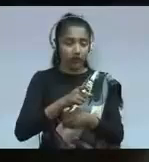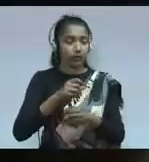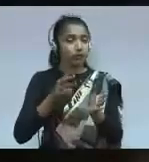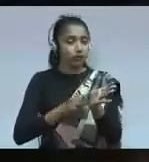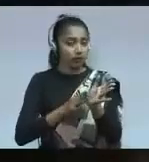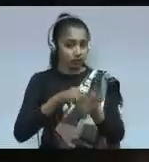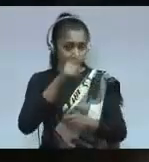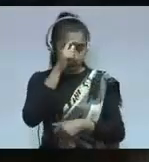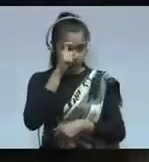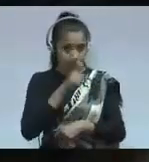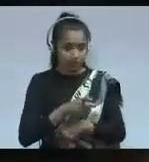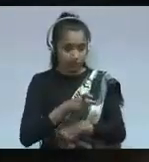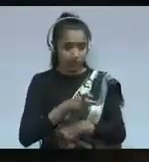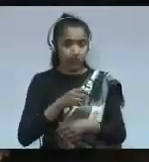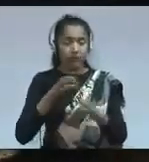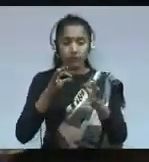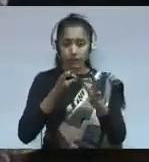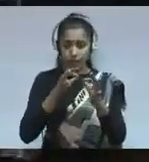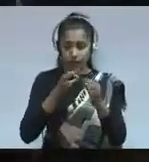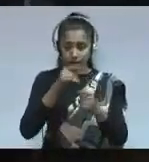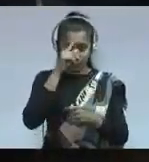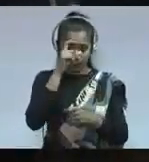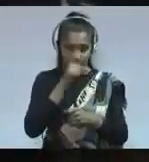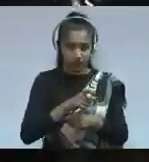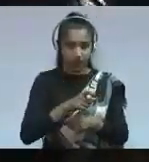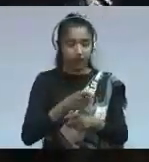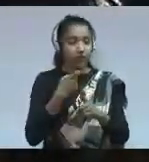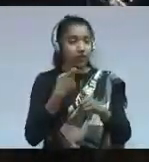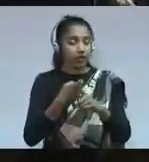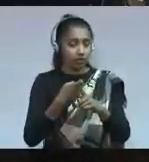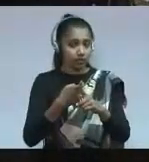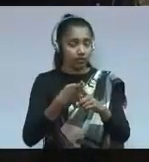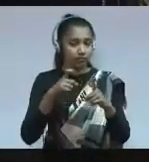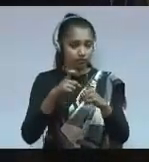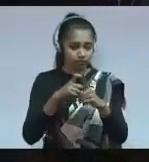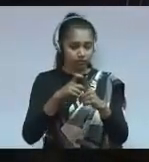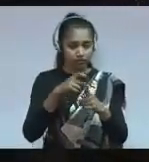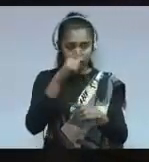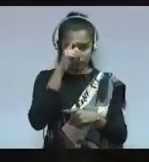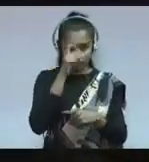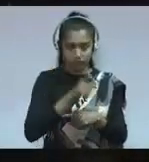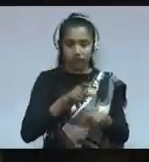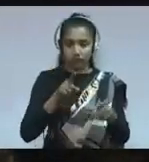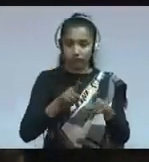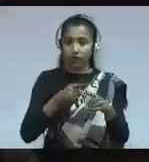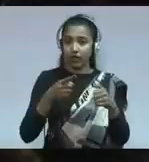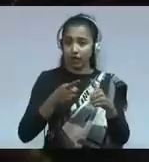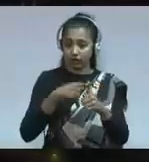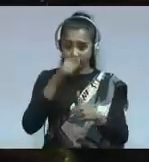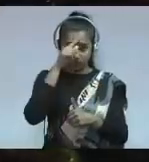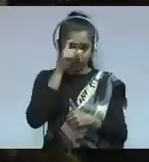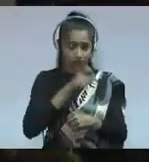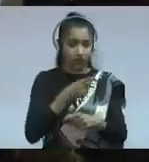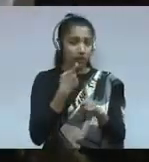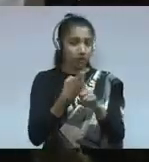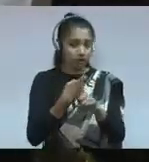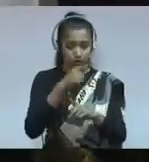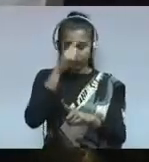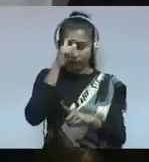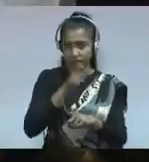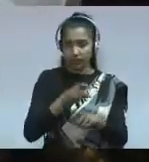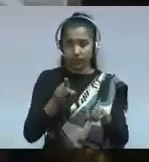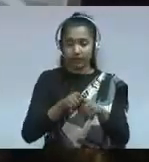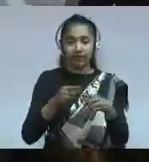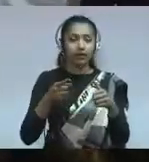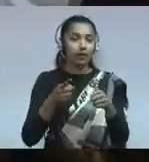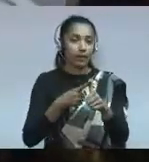රණසිංහ, භාග්‍යා වීරකෝන්, කපුරු බණ්ඩා දිසානායක, අජිත් නිශාන්ත වීරසේකර, කවීෂ රණසිංහ,